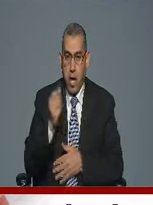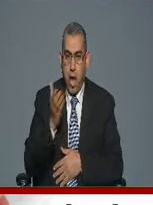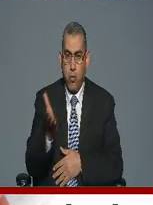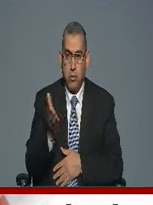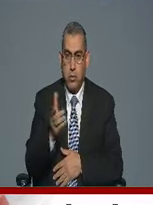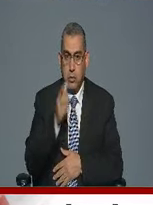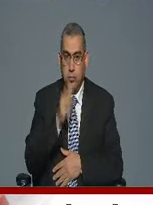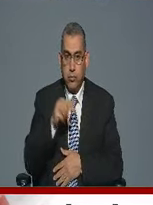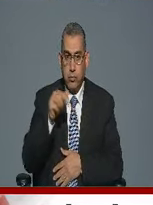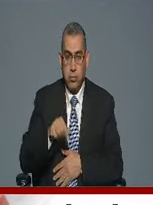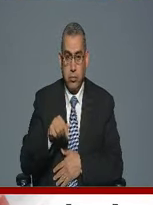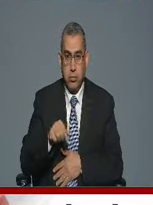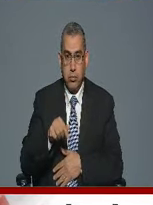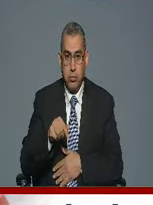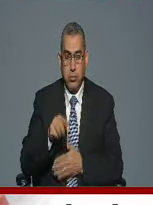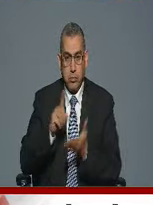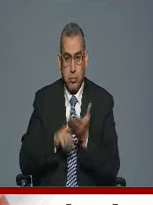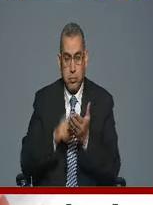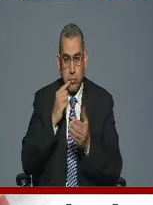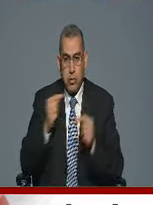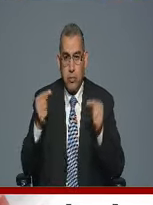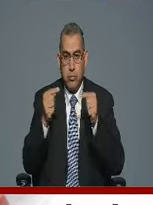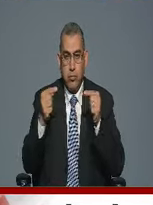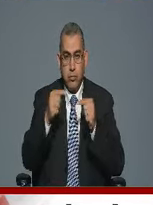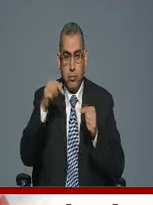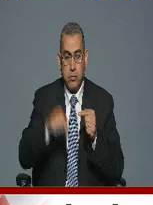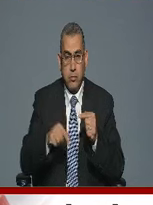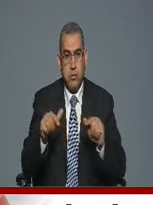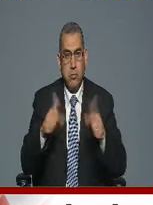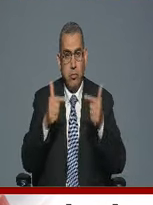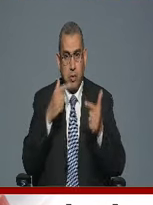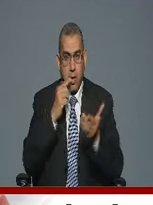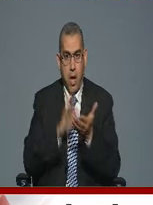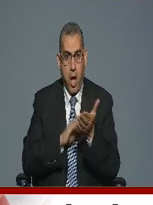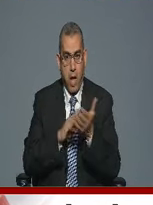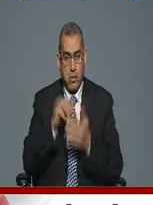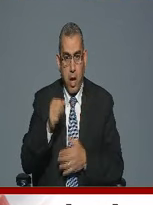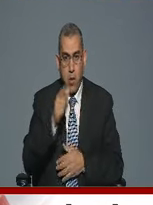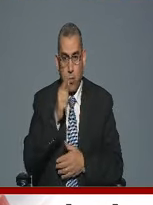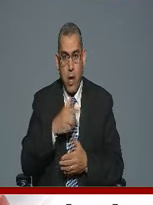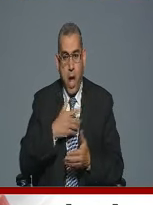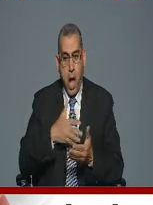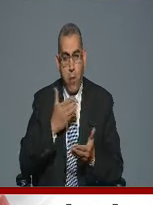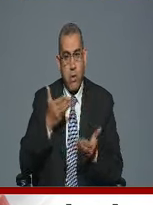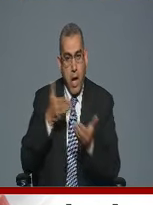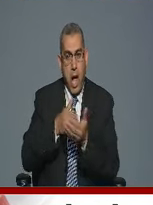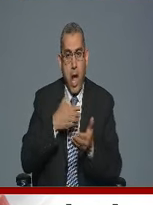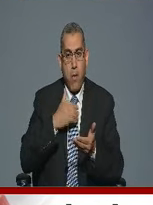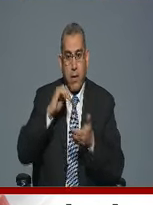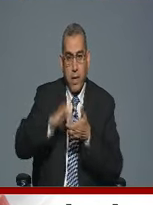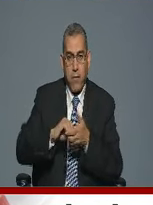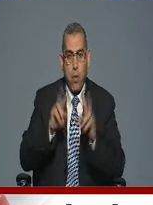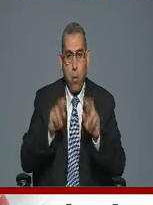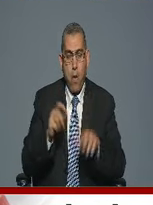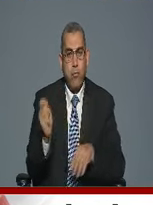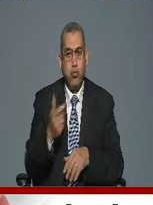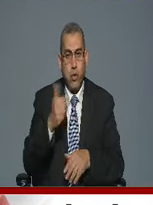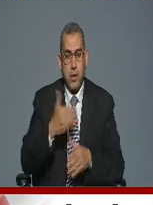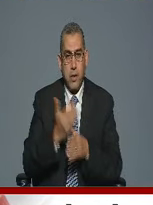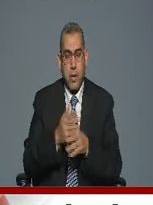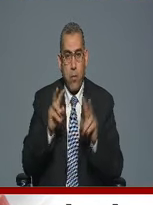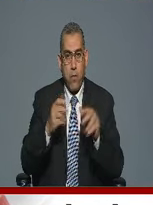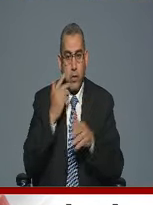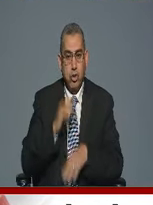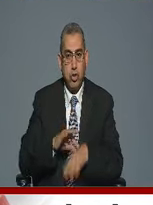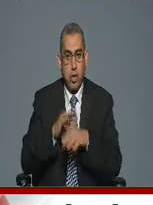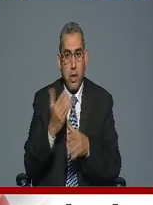فإن غزة تواجه المجاعة، ومن الأهمية بمكان أن نصل إلى اتفاق لوقف إطلاق النار الآن. من شأنه